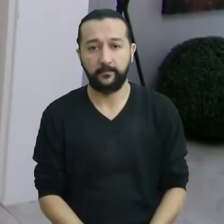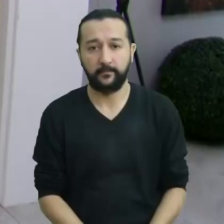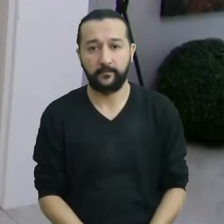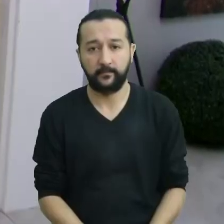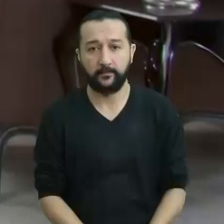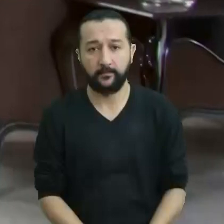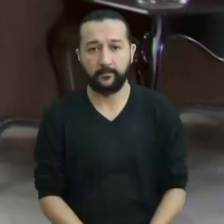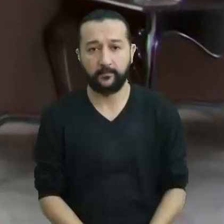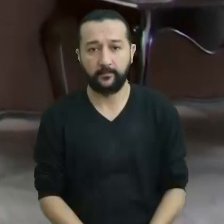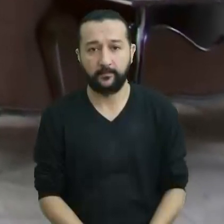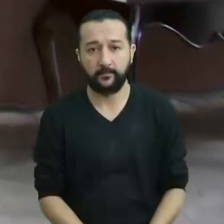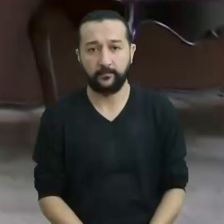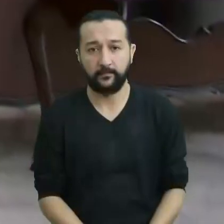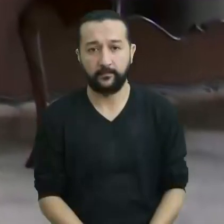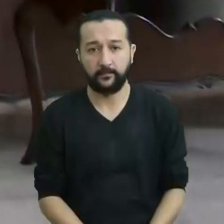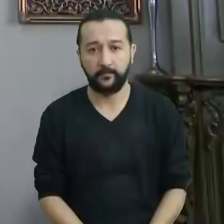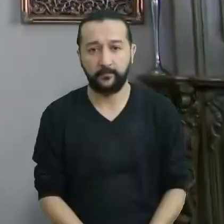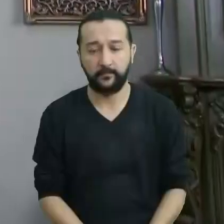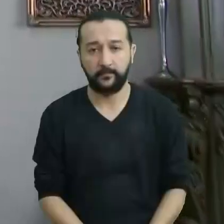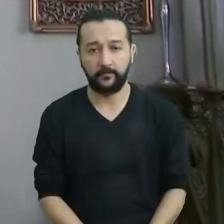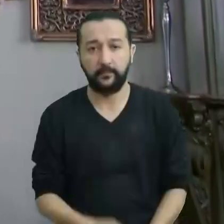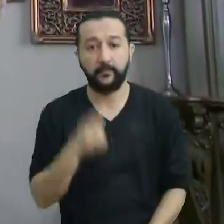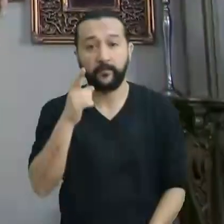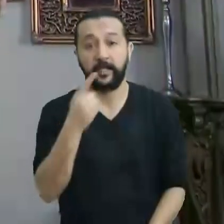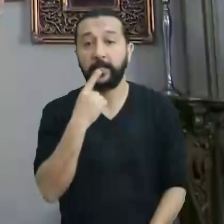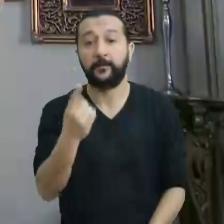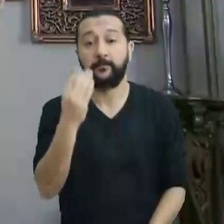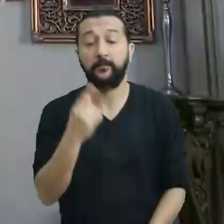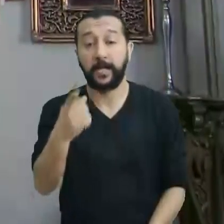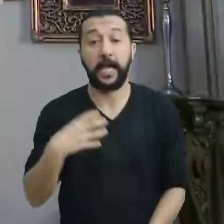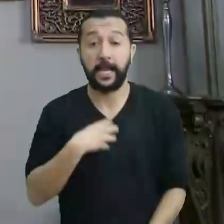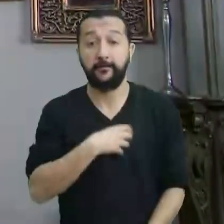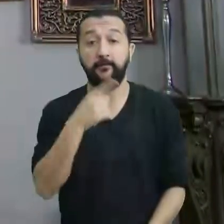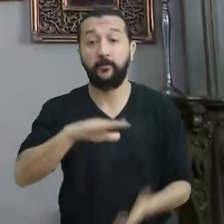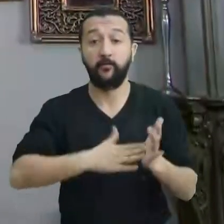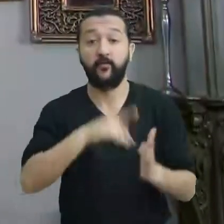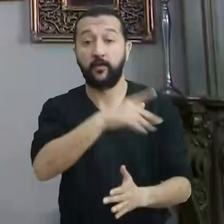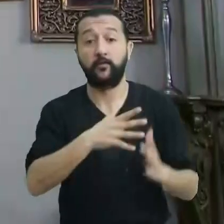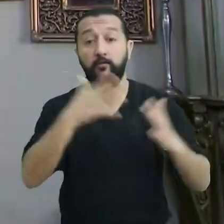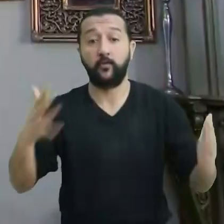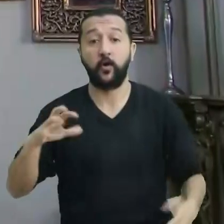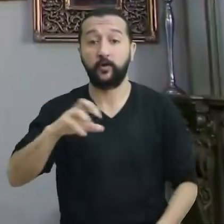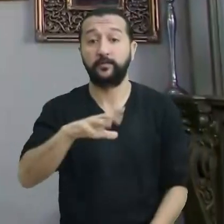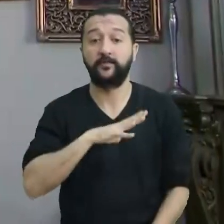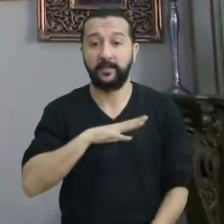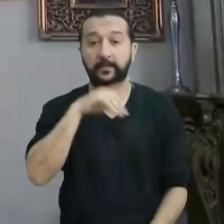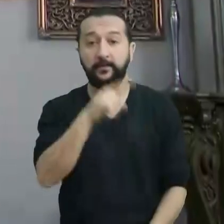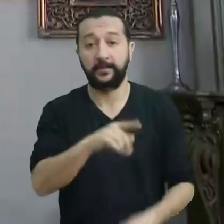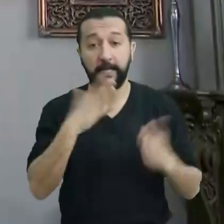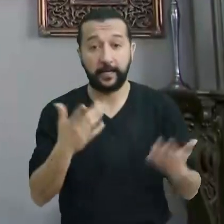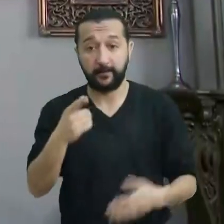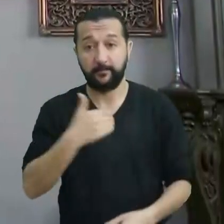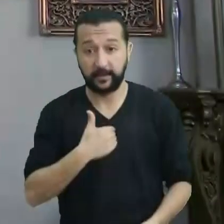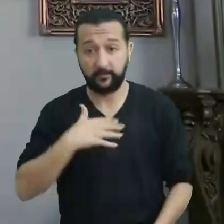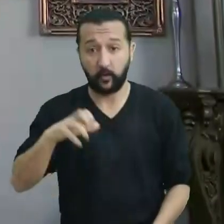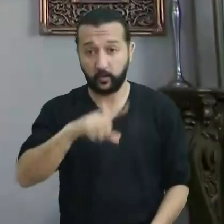Koşarak salona gelip kanepenin üstüne çıktı. Aniş kocam, Aniş kocam, mutfakta kocaman bir örümcek var. Ay yoksa